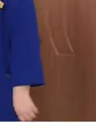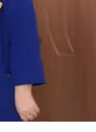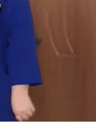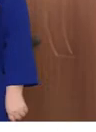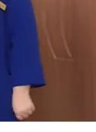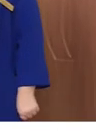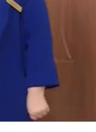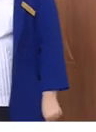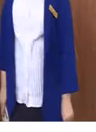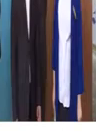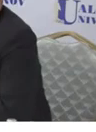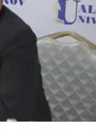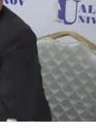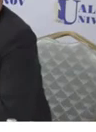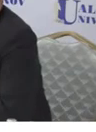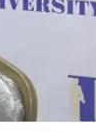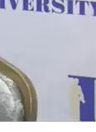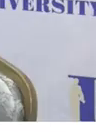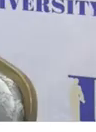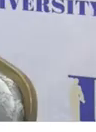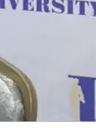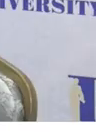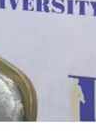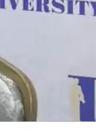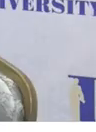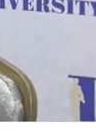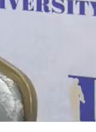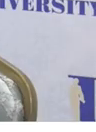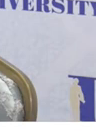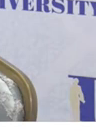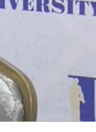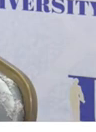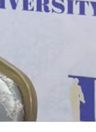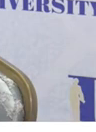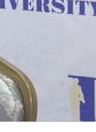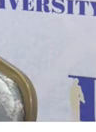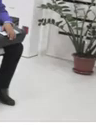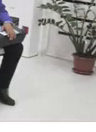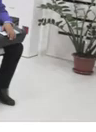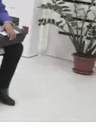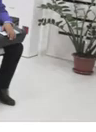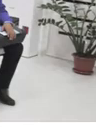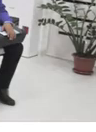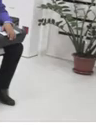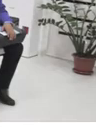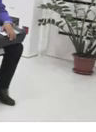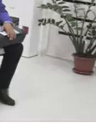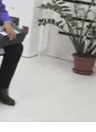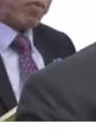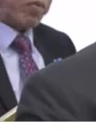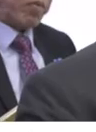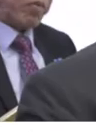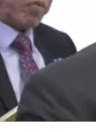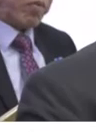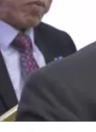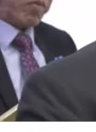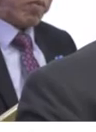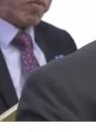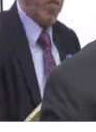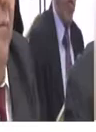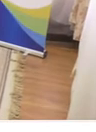нысандарды аралады. Қазақстан Республикасы парламенті сенатының депутаты Бақытжан Жұмағұлов Ақмола өңіріне жұмыс сапарымен келді.